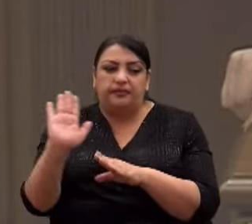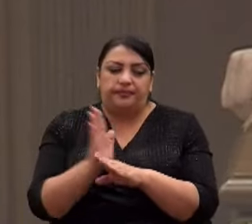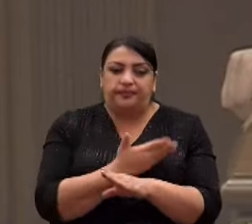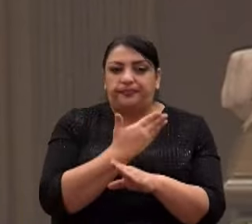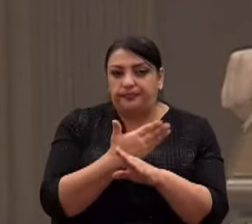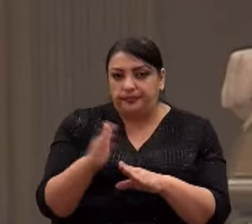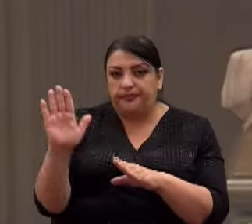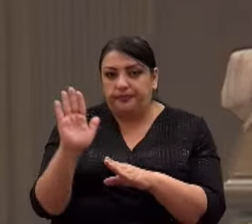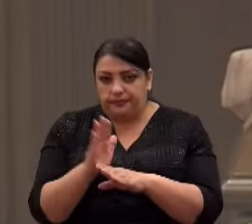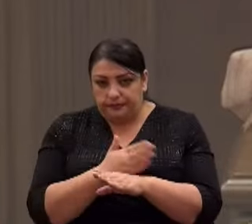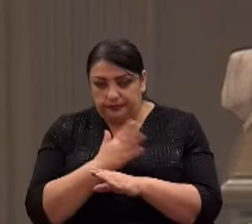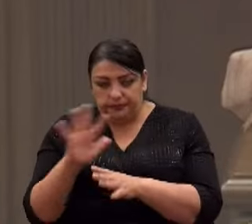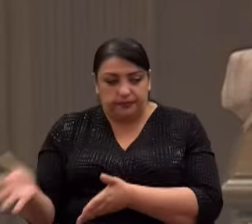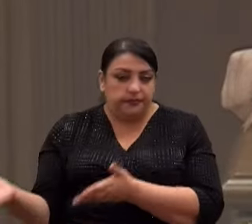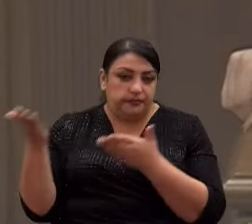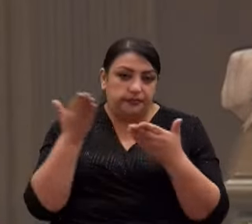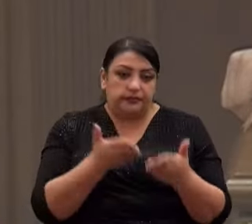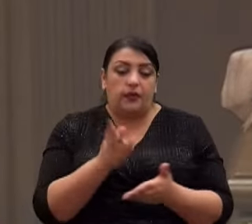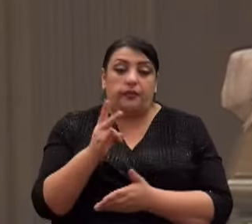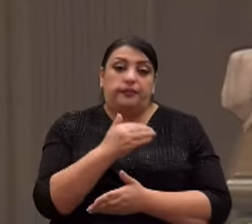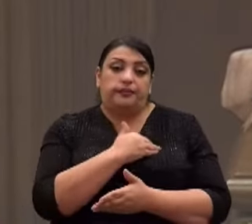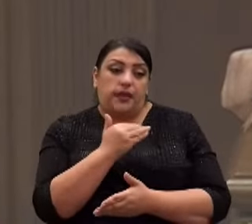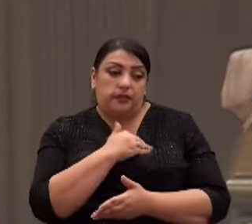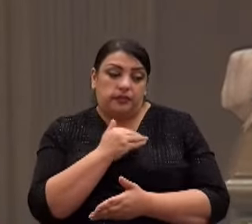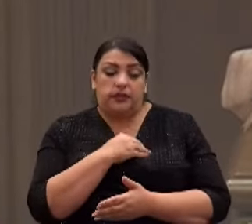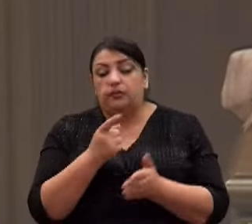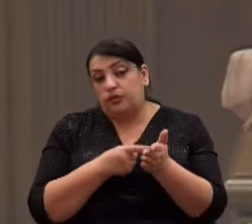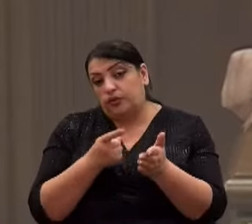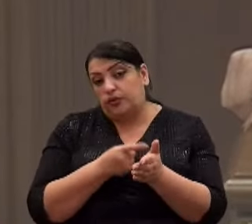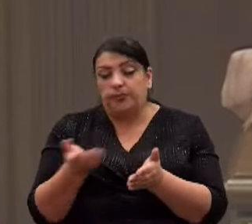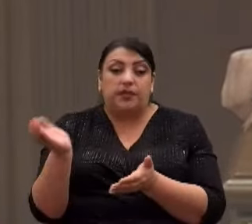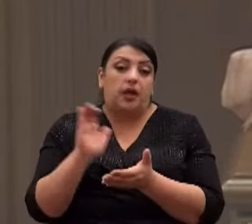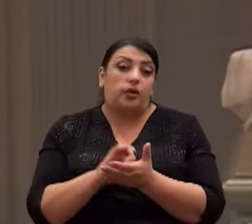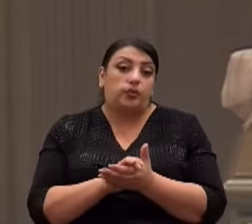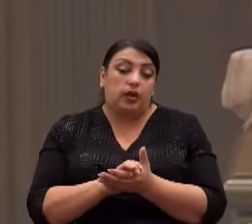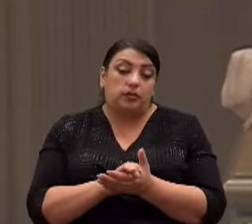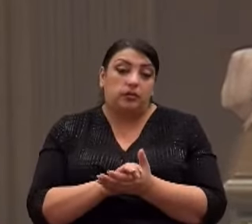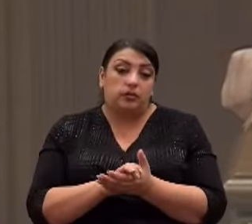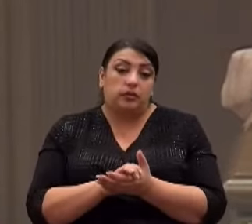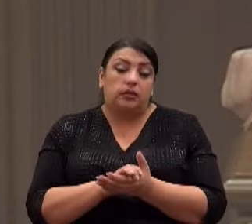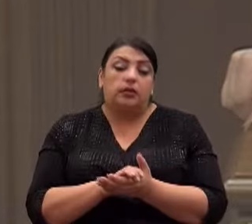հրավիրել ենք, ով որ ցանկություն ա ունեցել եկել և քնչականում ծանոթացել է և